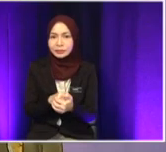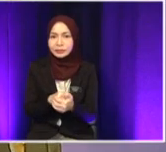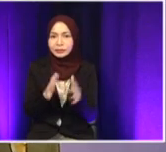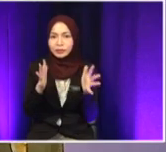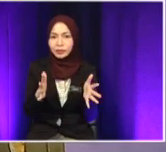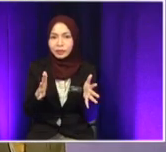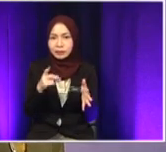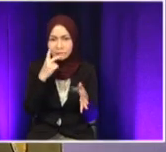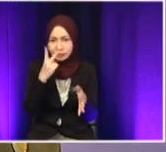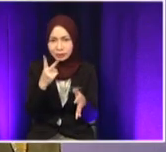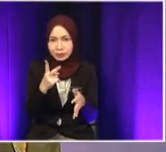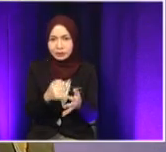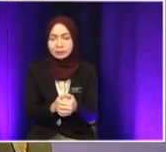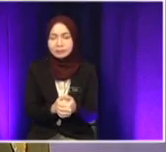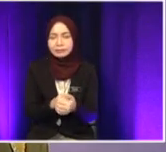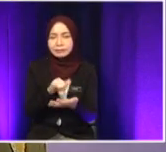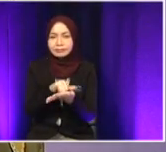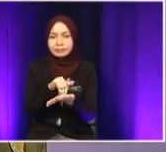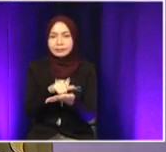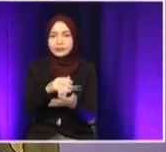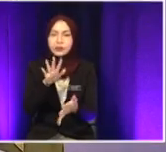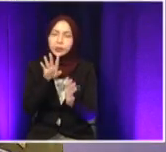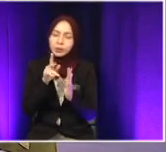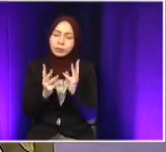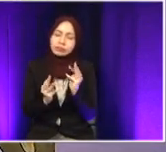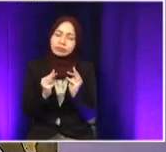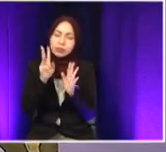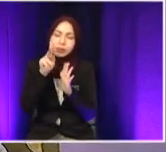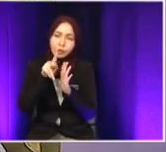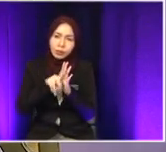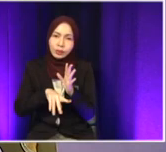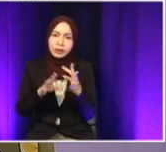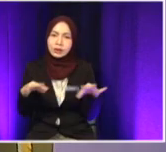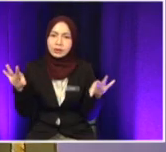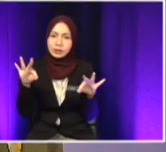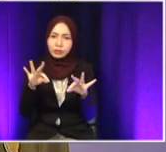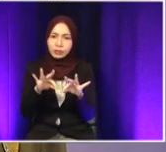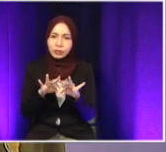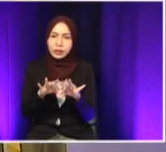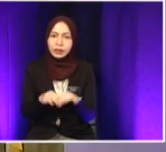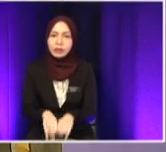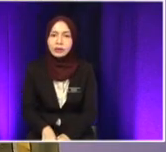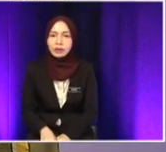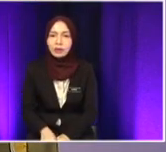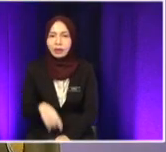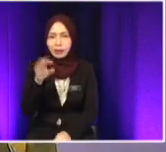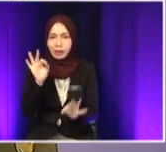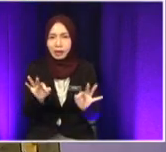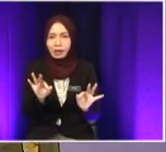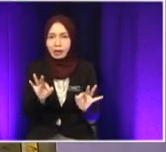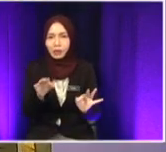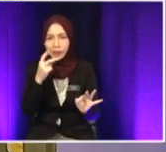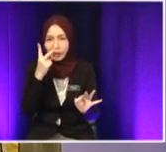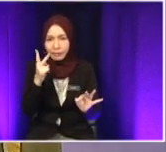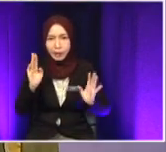sesuai untuk pandangan mata kita jadi kalau kalau anak menari untuk menyehatkan badan kita katakan lelaki